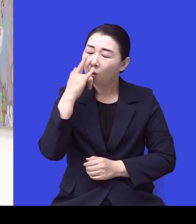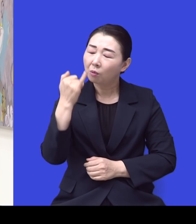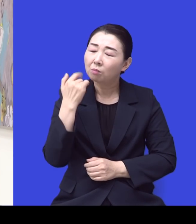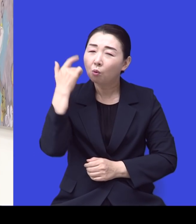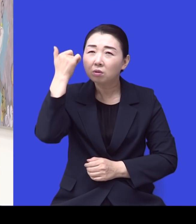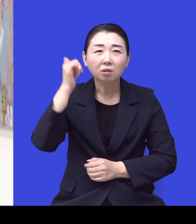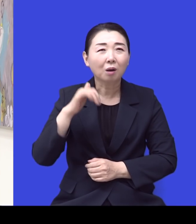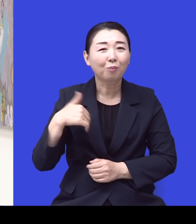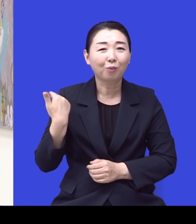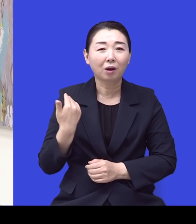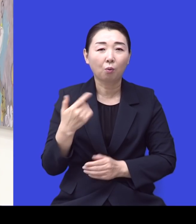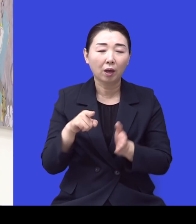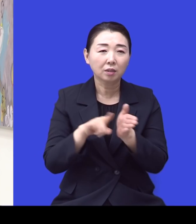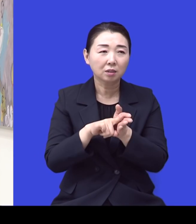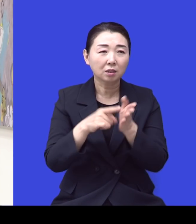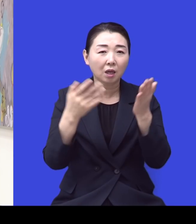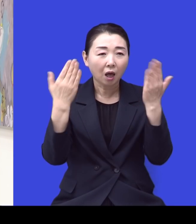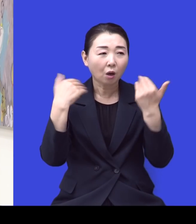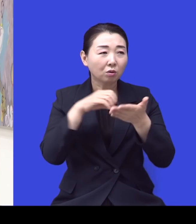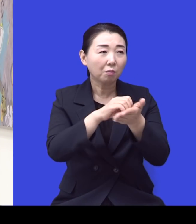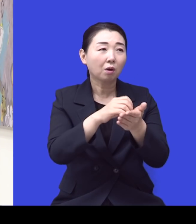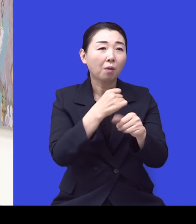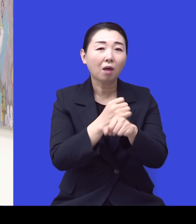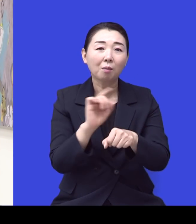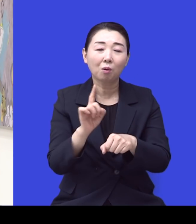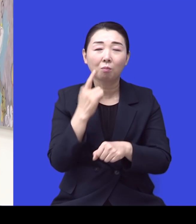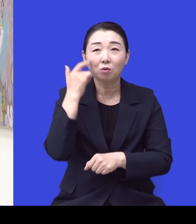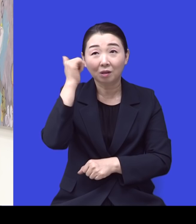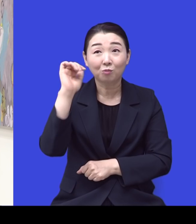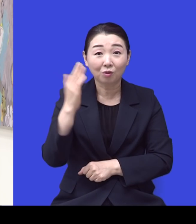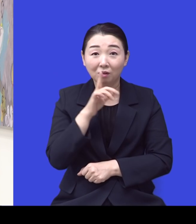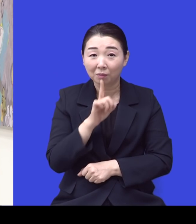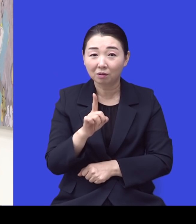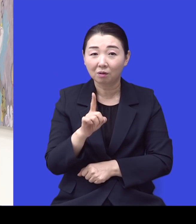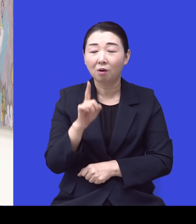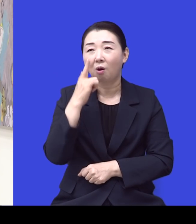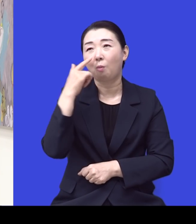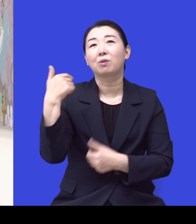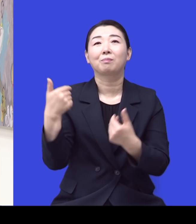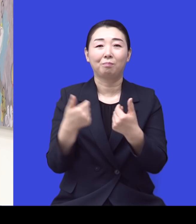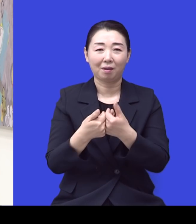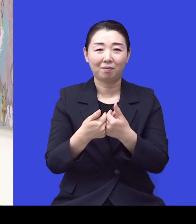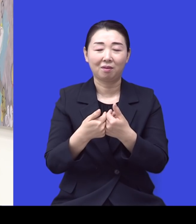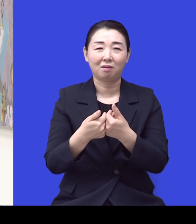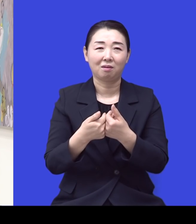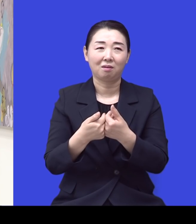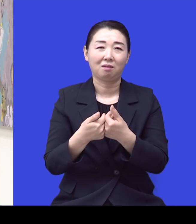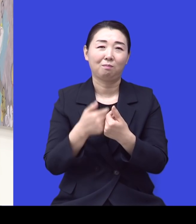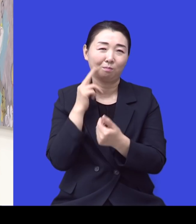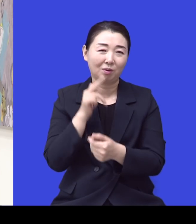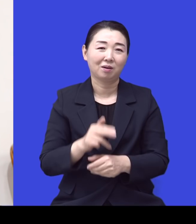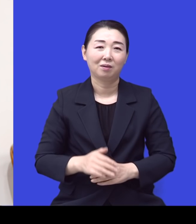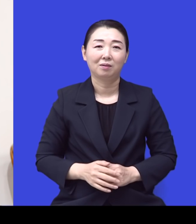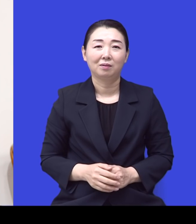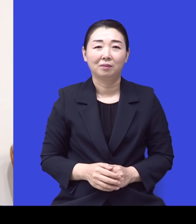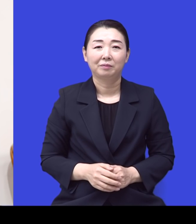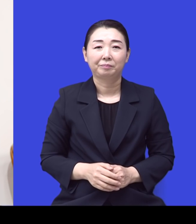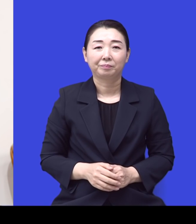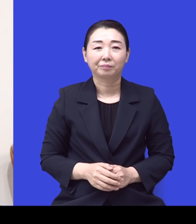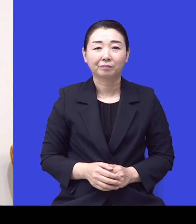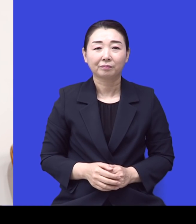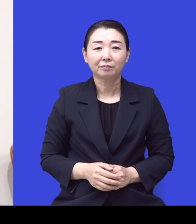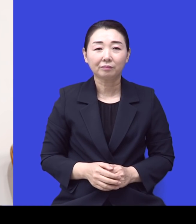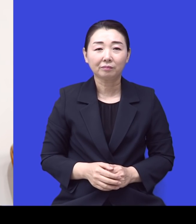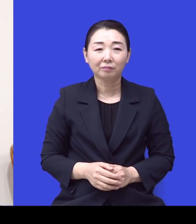뭔지 몰랐고 그렇죠. 신학교 가면 뭐 되냐 했더니 목사님 되는 겁니다. 했더니 예. 어머니가 반대를 정말 강하게 하신 거예요. 예. 그